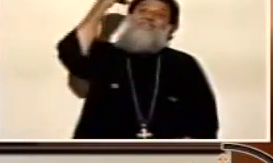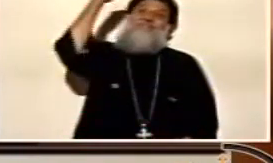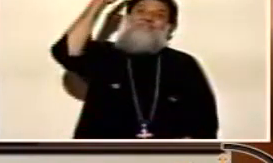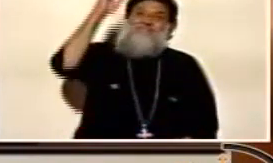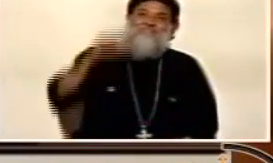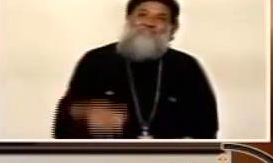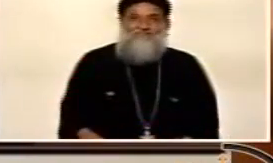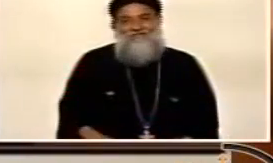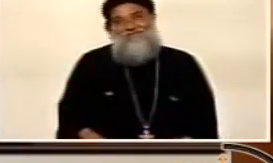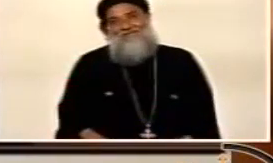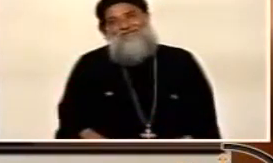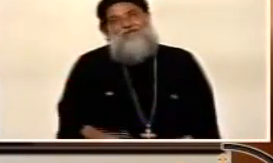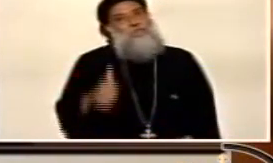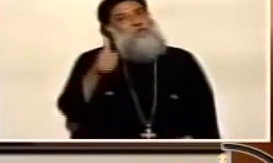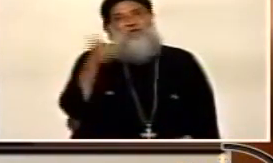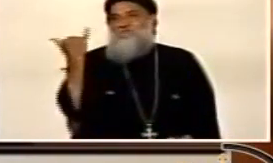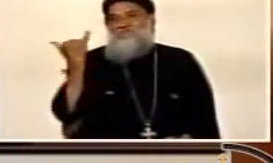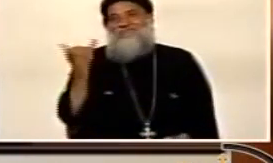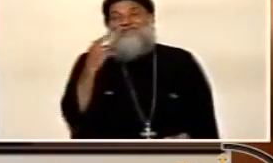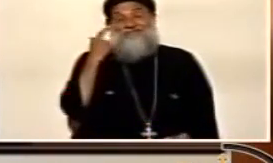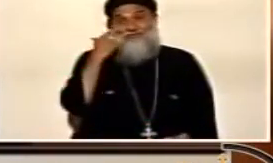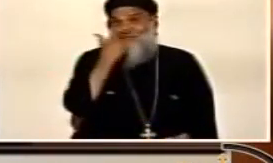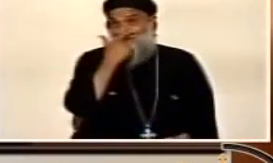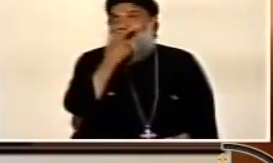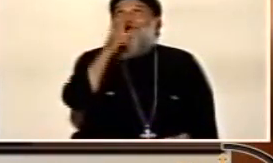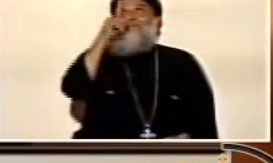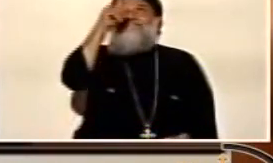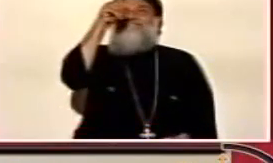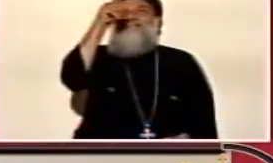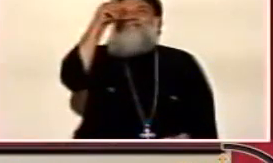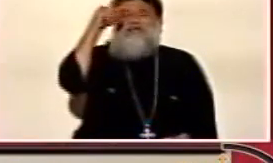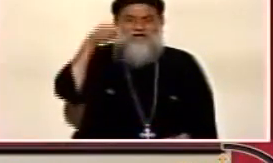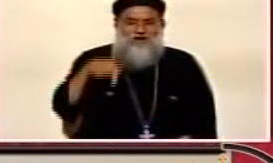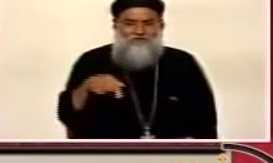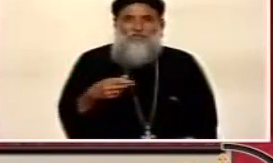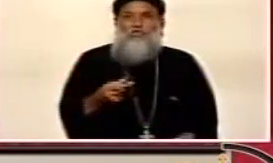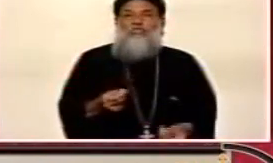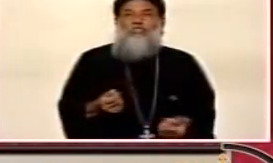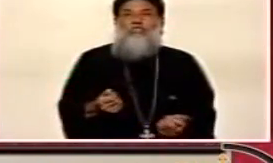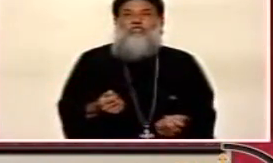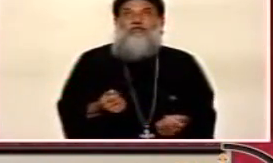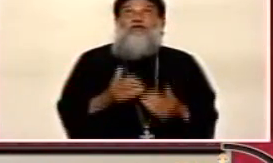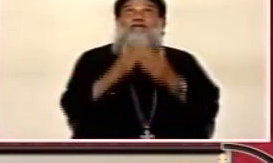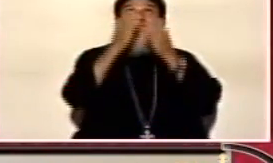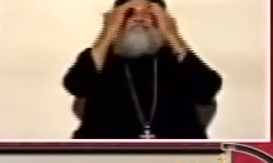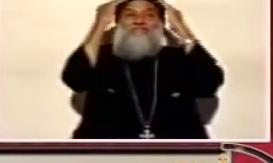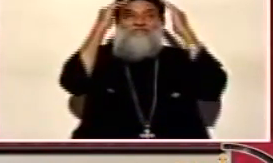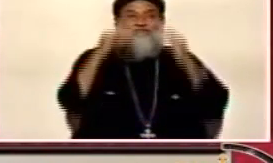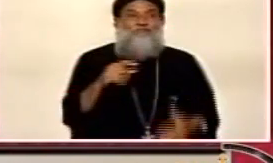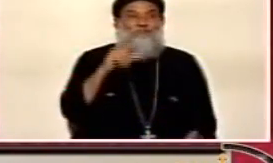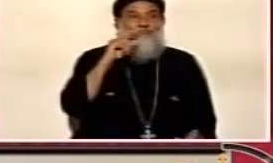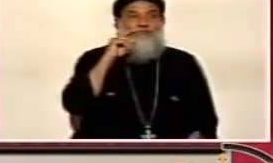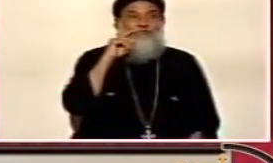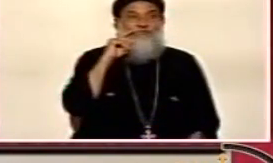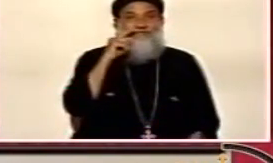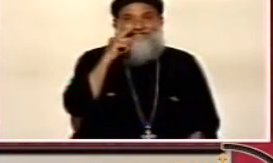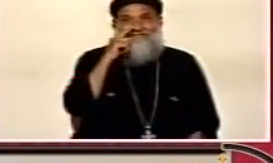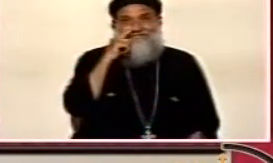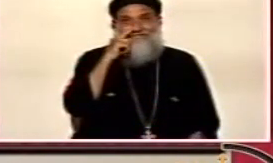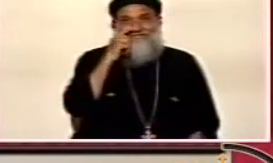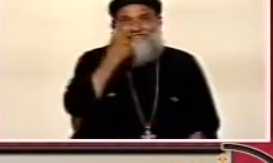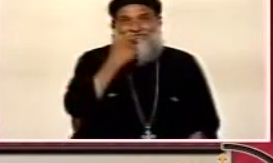ودي نقطة يعني مفيدة جدا. كلمة دنيا يعني حاجة